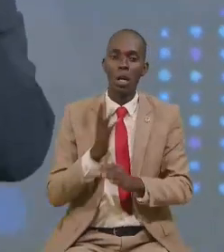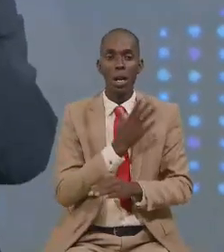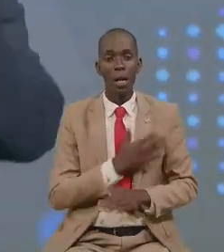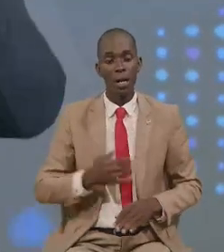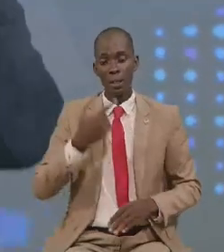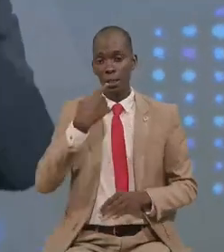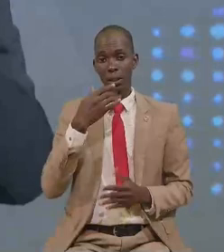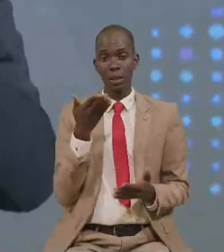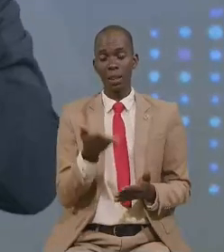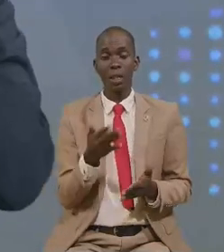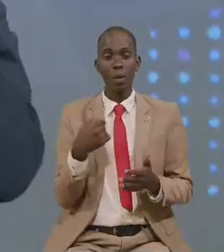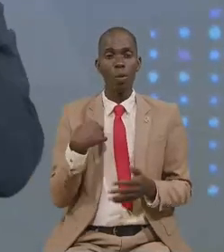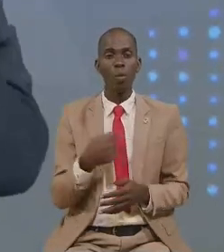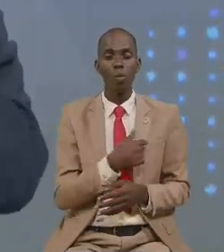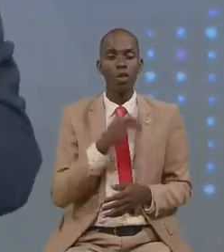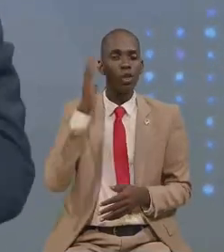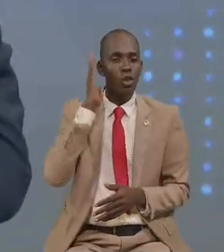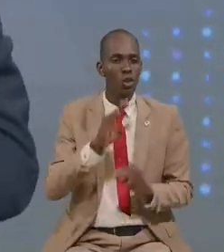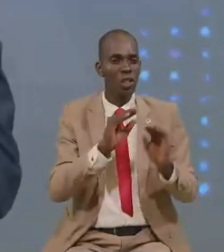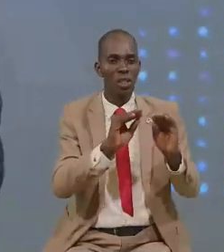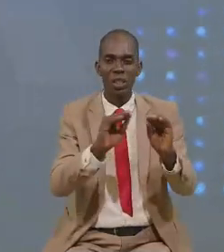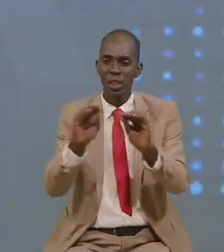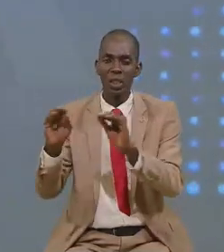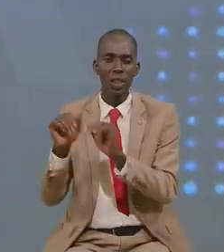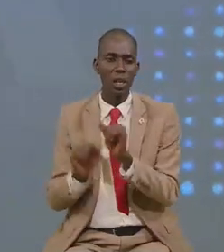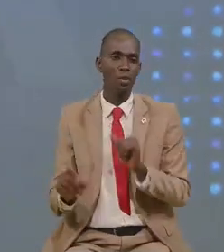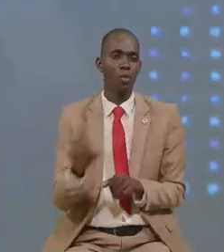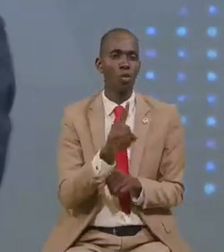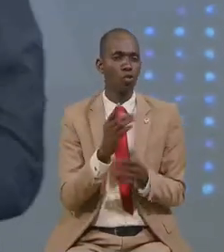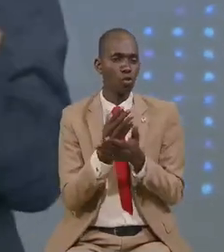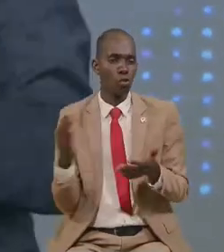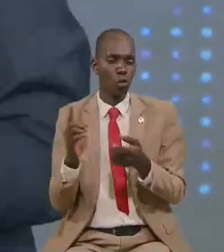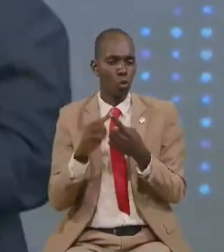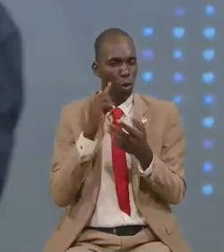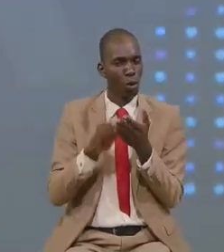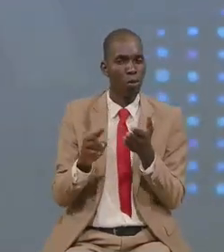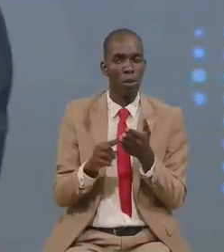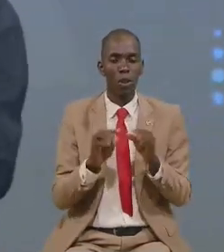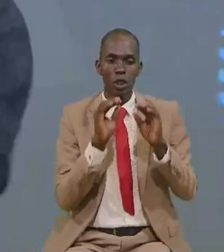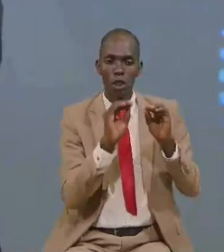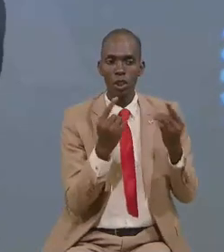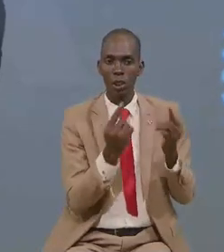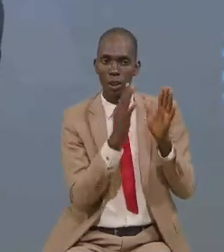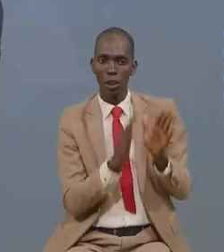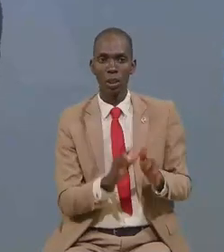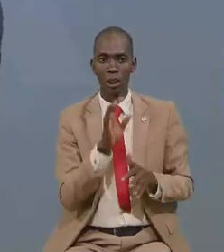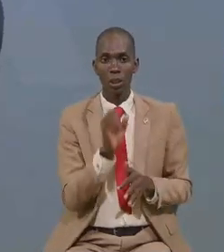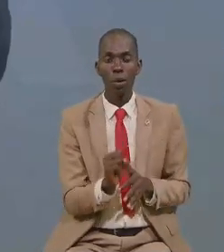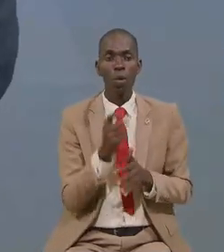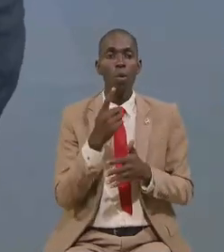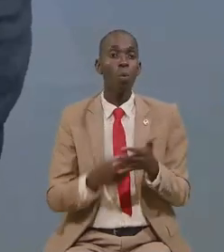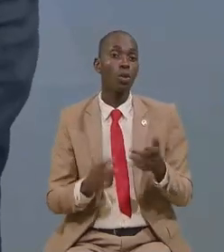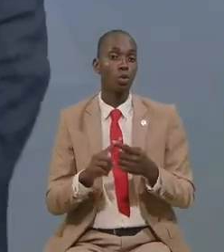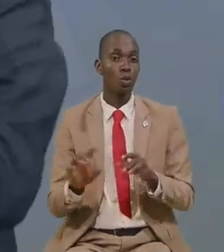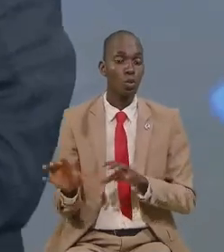Il dit d'enseigner à chacun quelque chose à observer. Nous devons enseigner aux pécheurs ce qu'il faut faire,